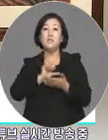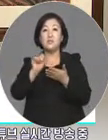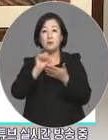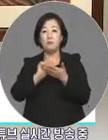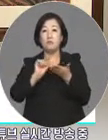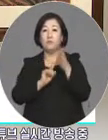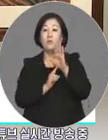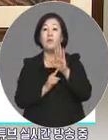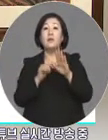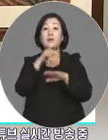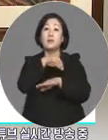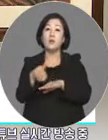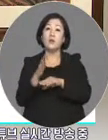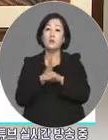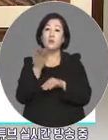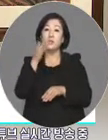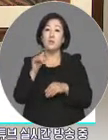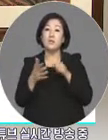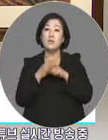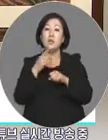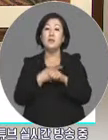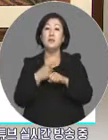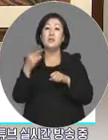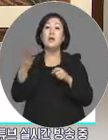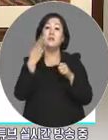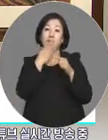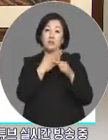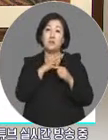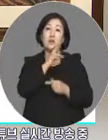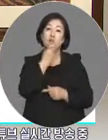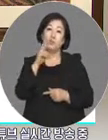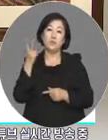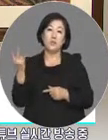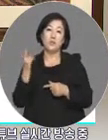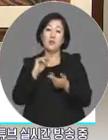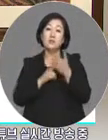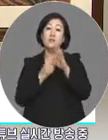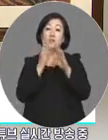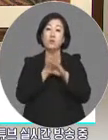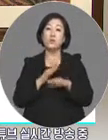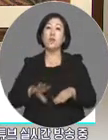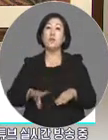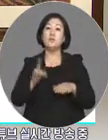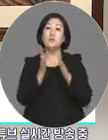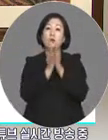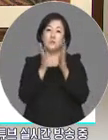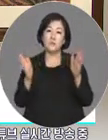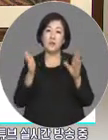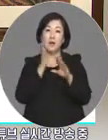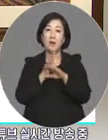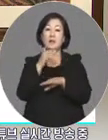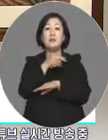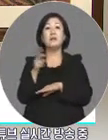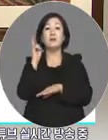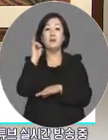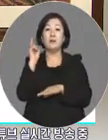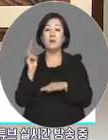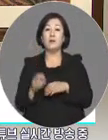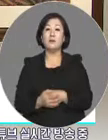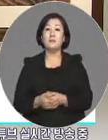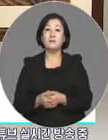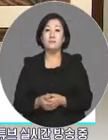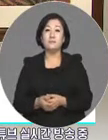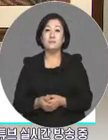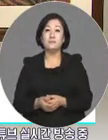전망입니다. 내년에 예정된 네 차례 지역 순회 전시 가운데 울산이 그첫 순서가 될 가능성이 높습니다. 배대원